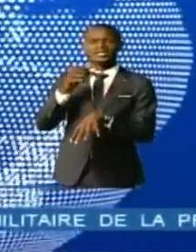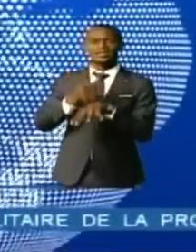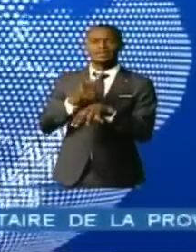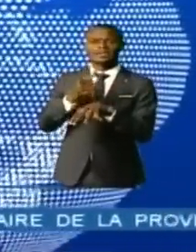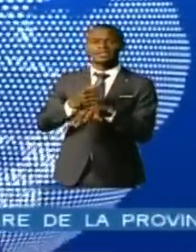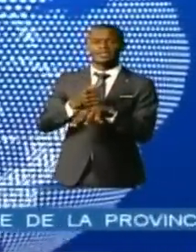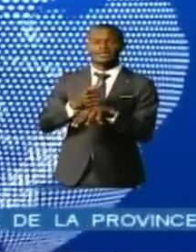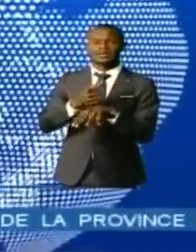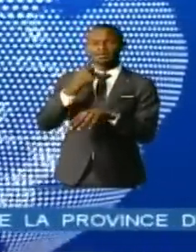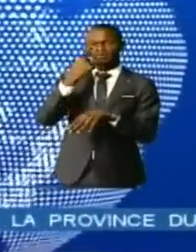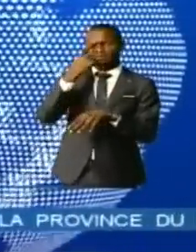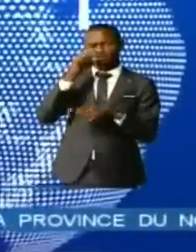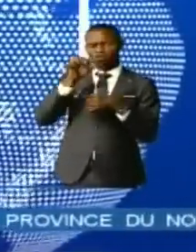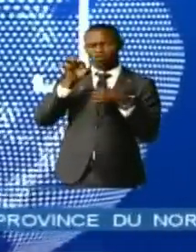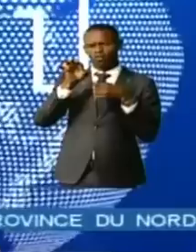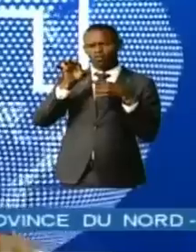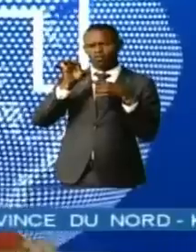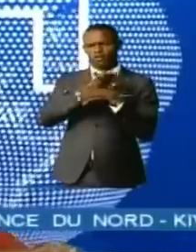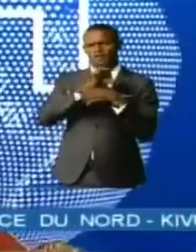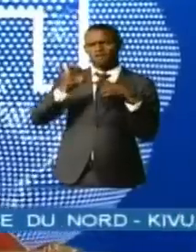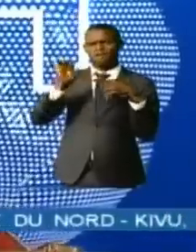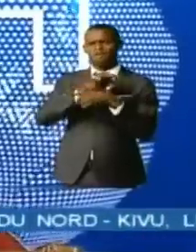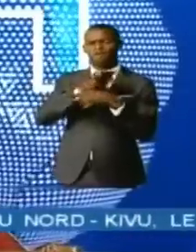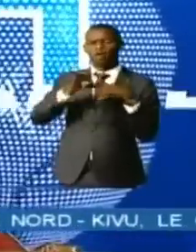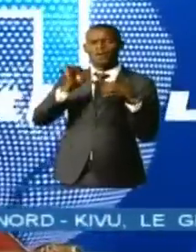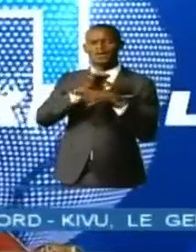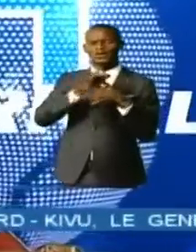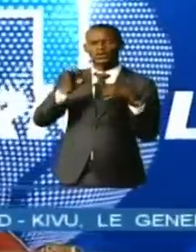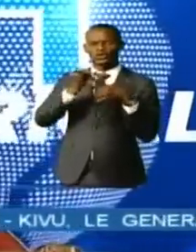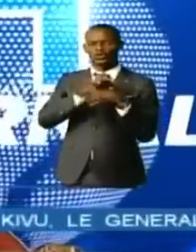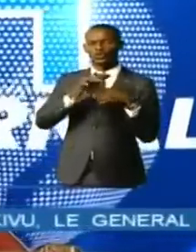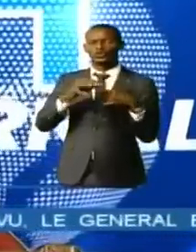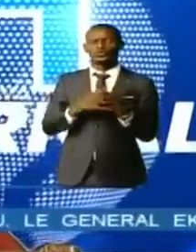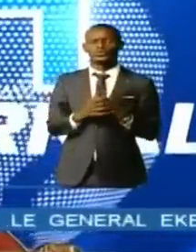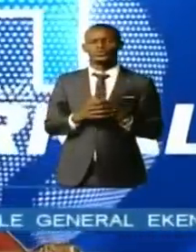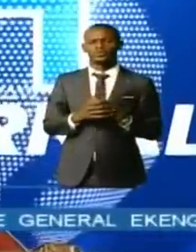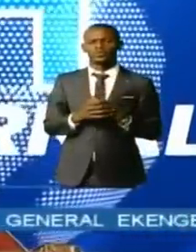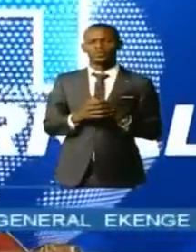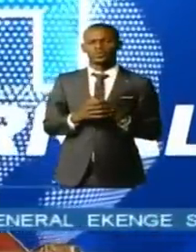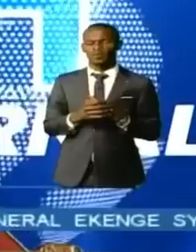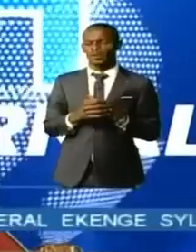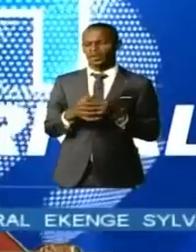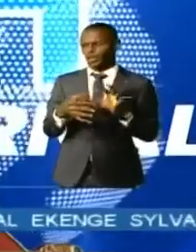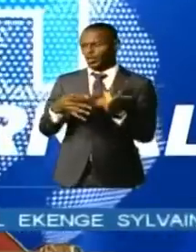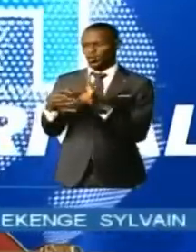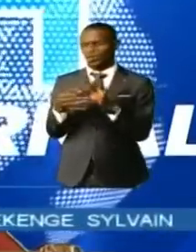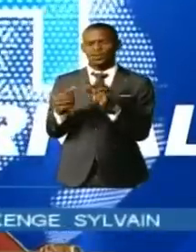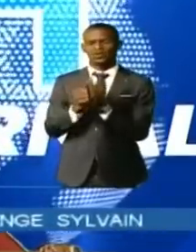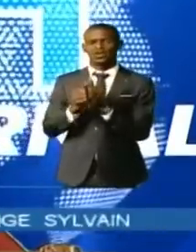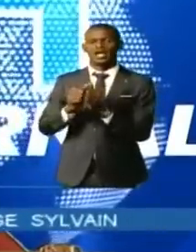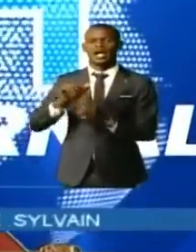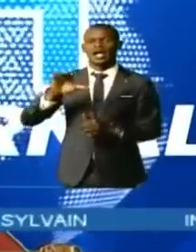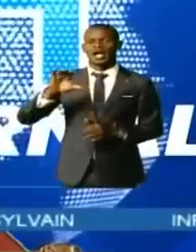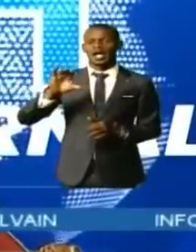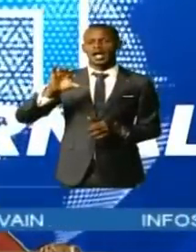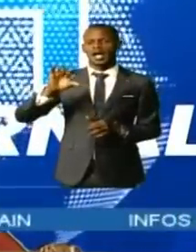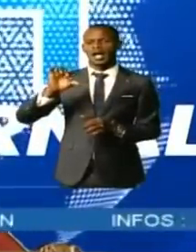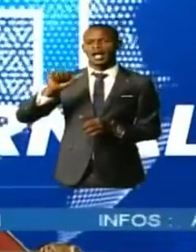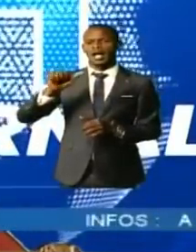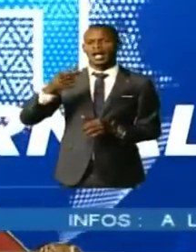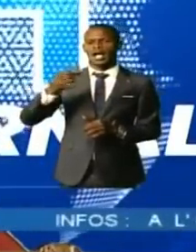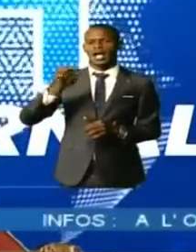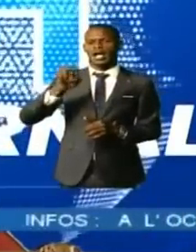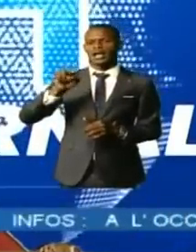les tourbières, cela en partenariat avec l'Agence japonaise de coopération internationale. L'objectif est de partager